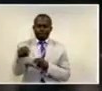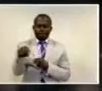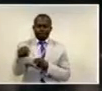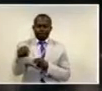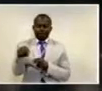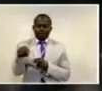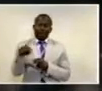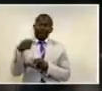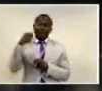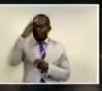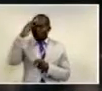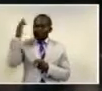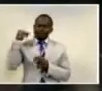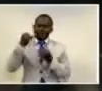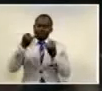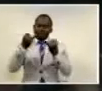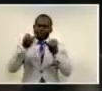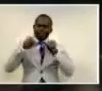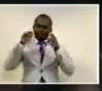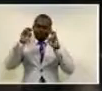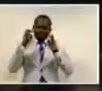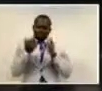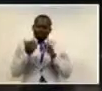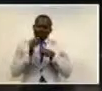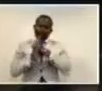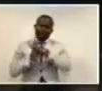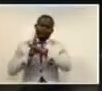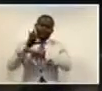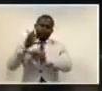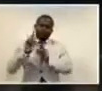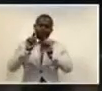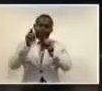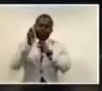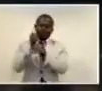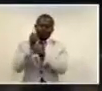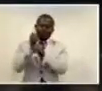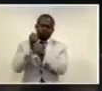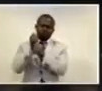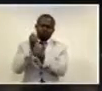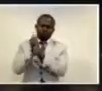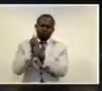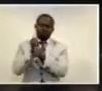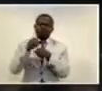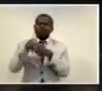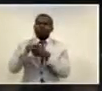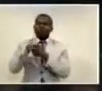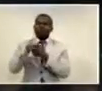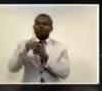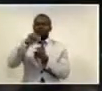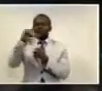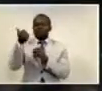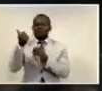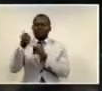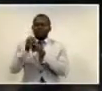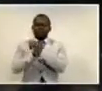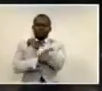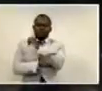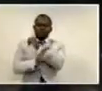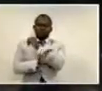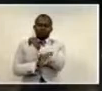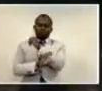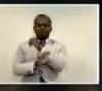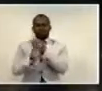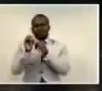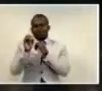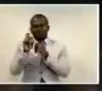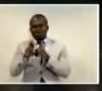ubwo batubwiraga ko ngo abana bambuka ngo bakajya gukora hakurya y'imipaka cyangwa